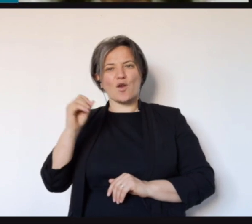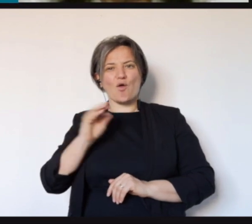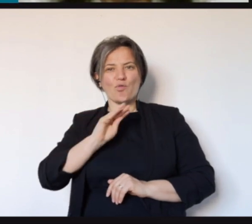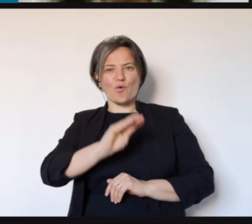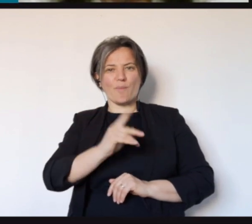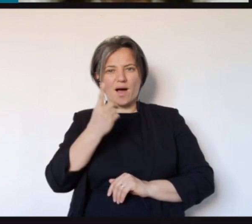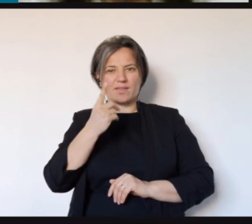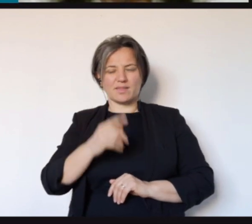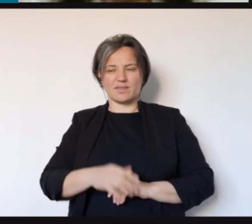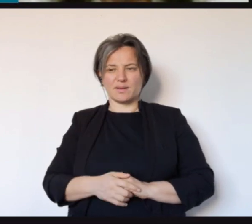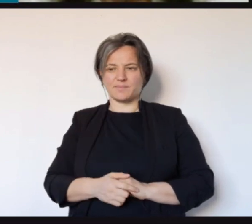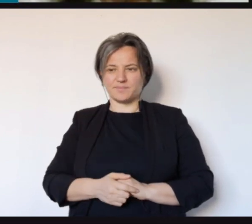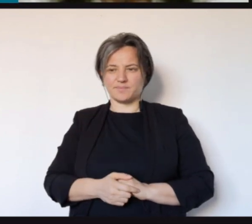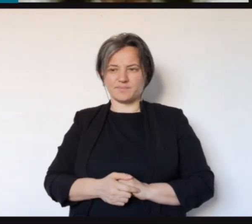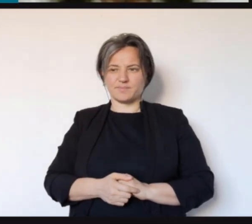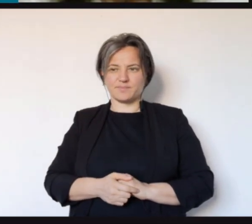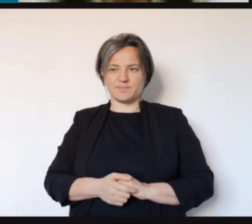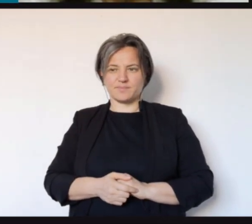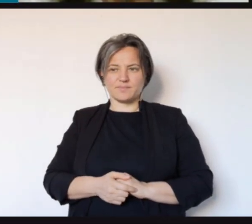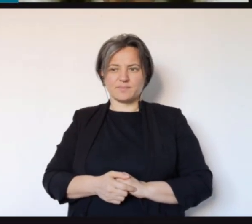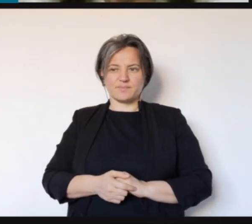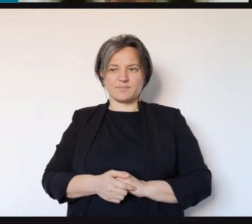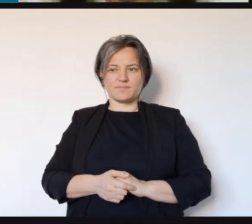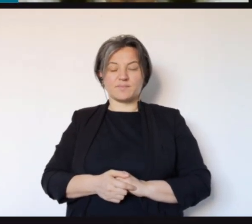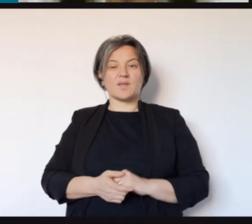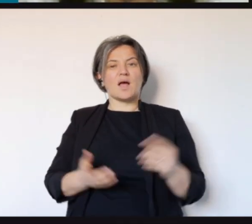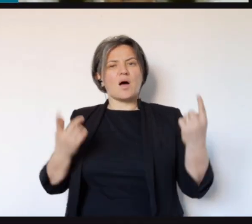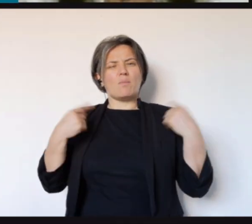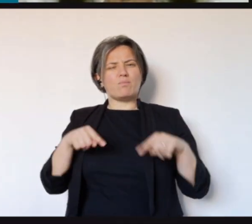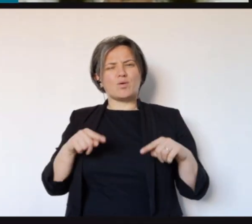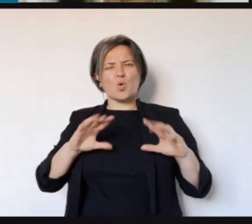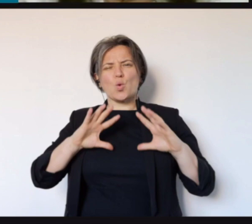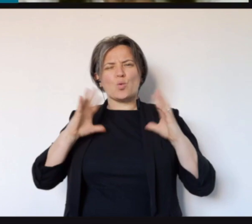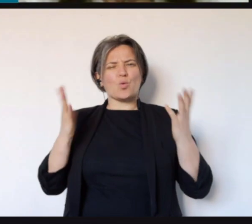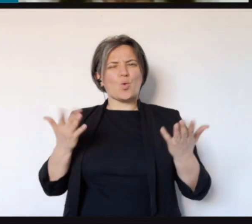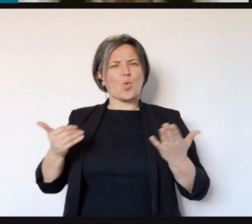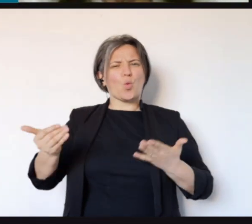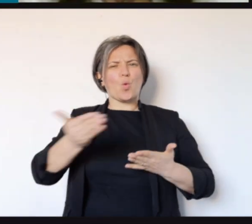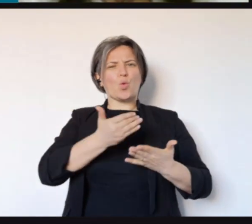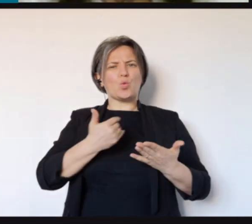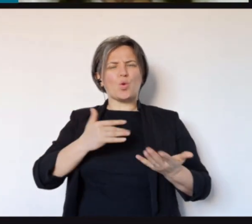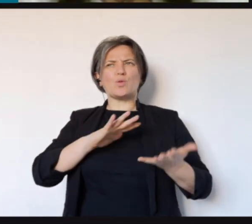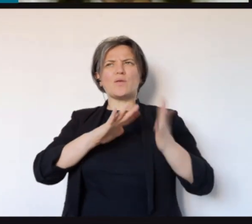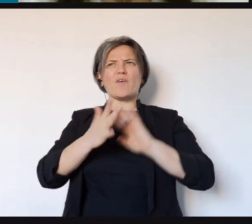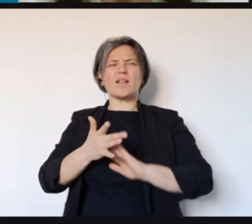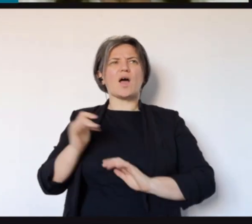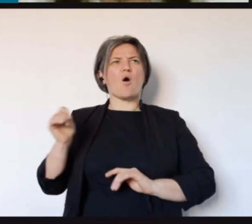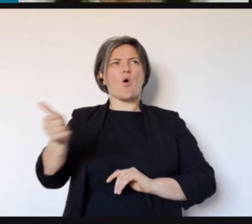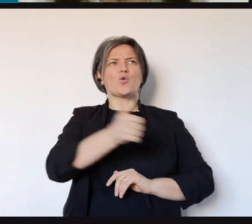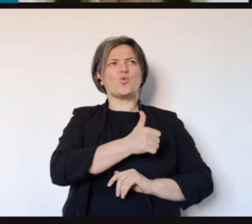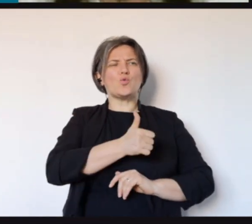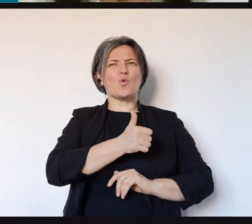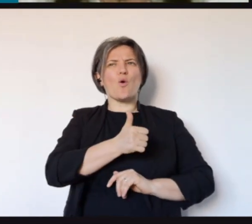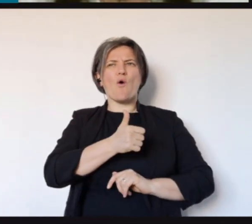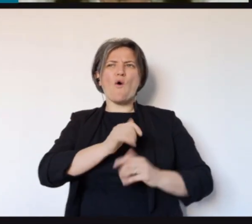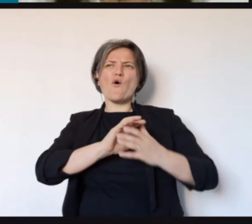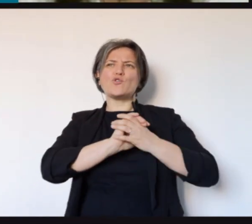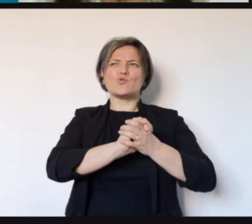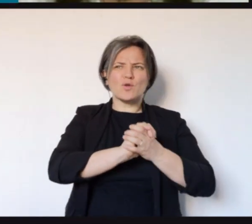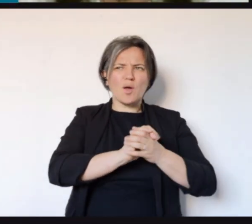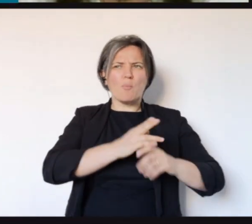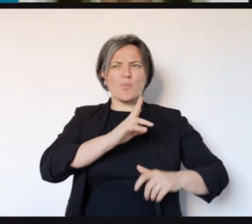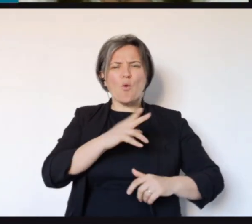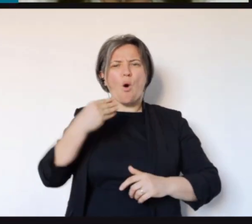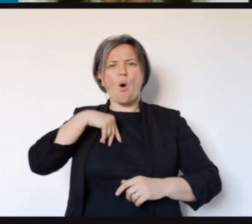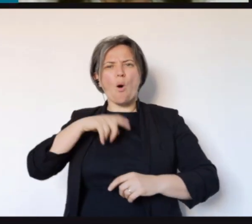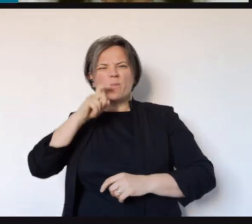Tutto questo ci sta rendendo più solidali o più sospettosi verso il prossimo? Forse tutte e due? Forse